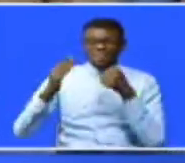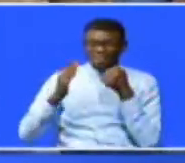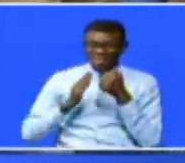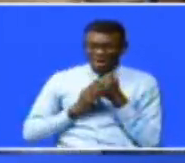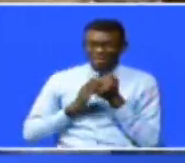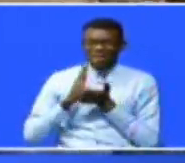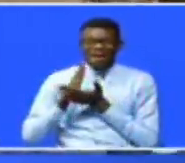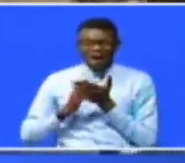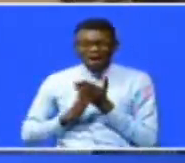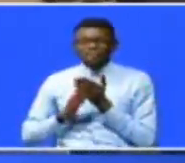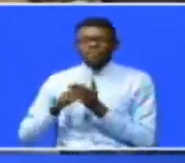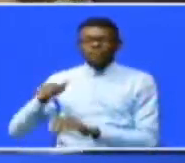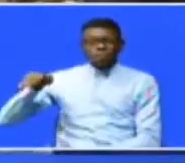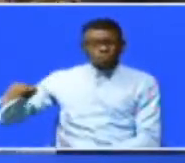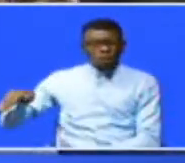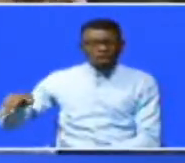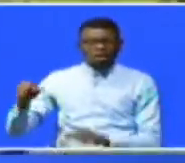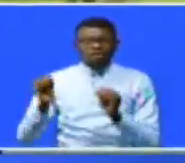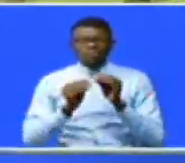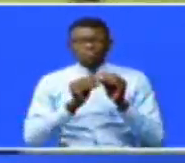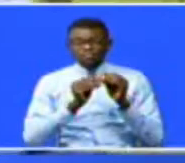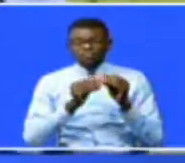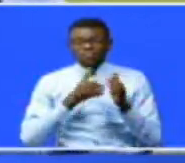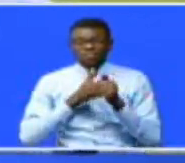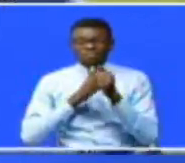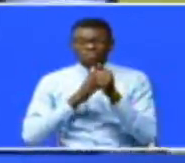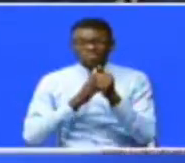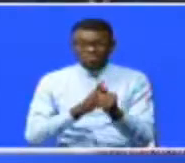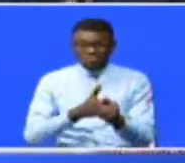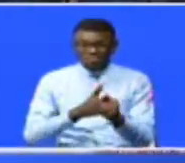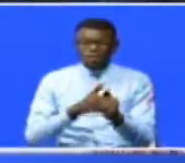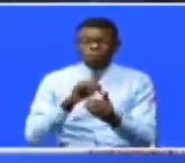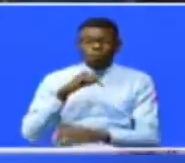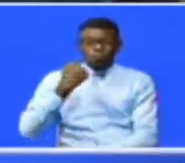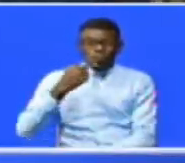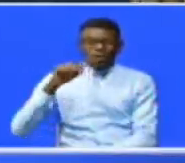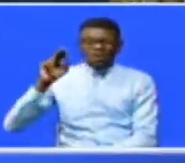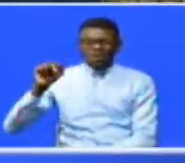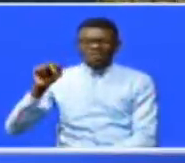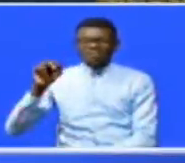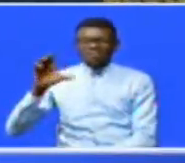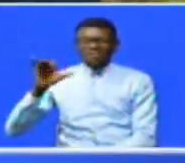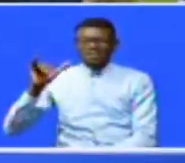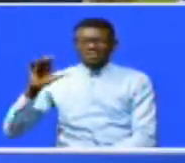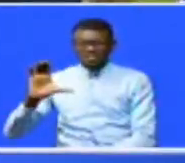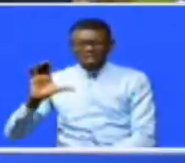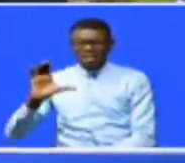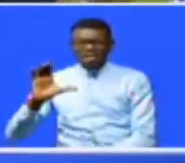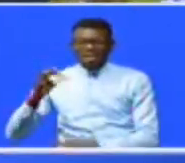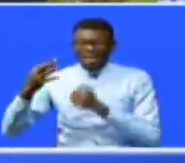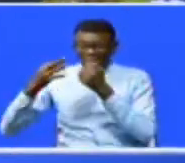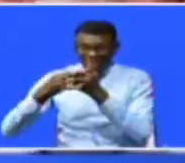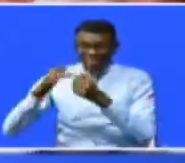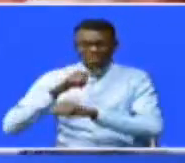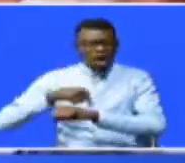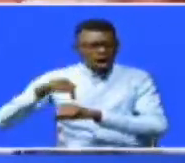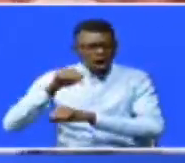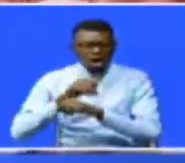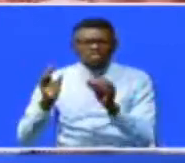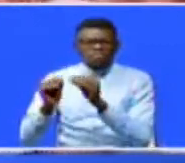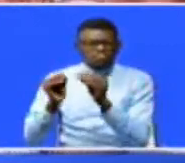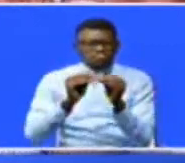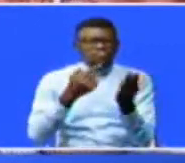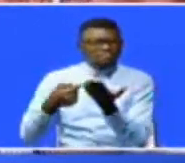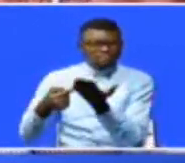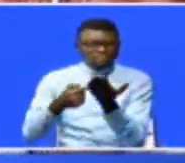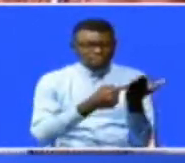asubuhi. Mkutano huo uliongozwa na tume ya maridhiano nchini NCIC, na baada ya kipindi cha saa 8 mkutanoni